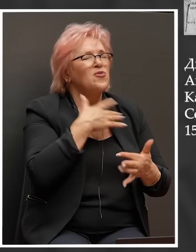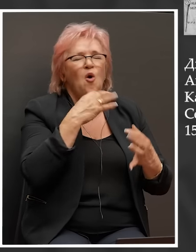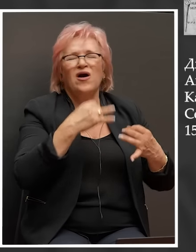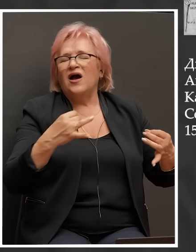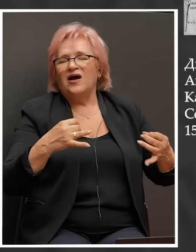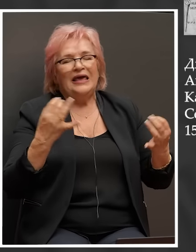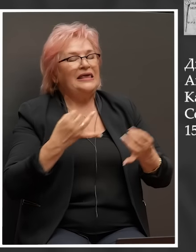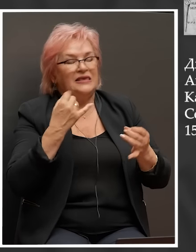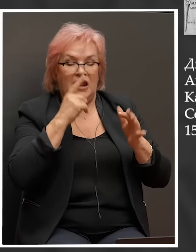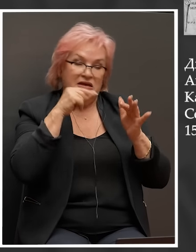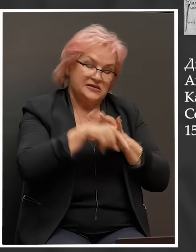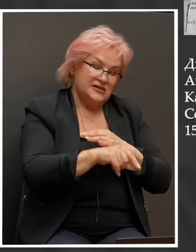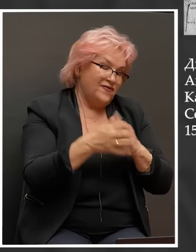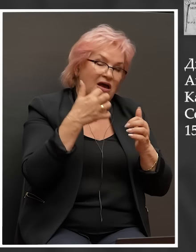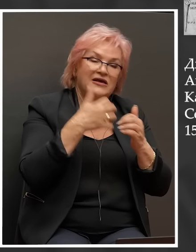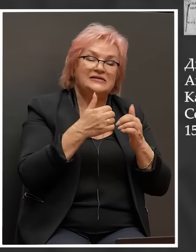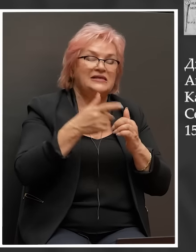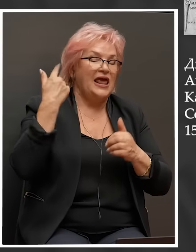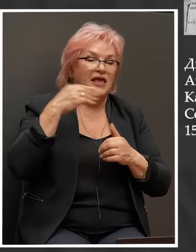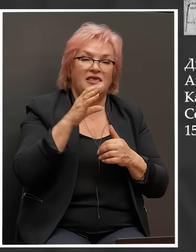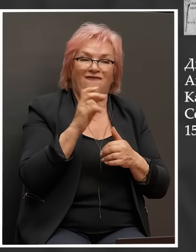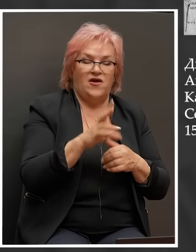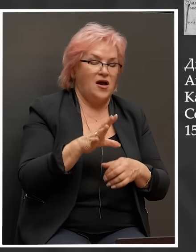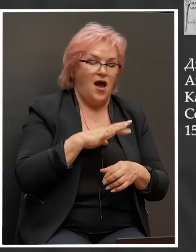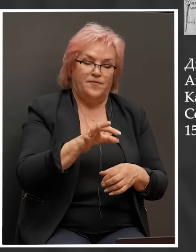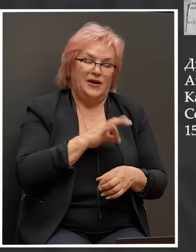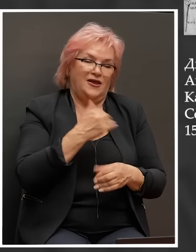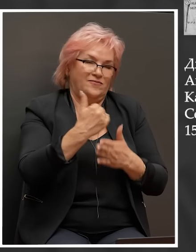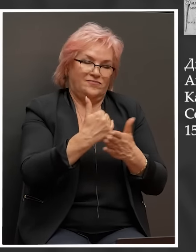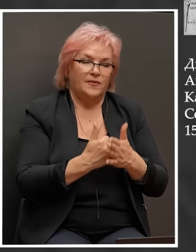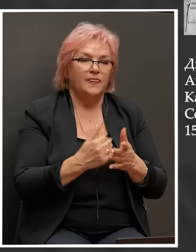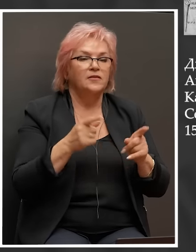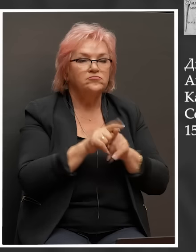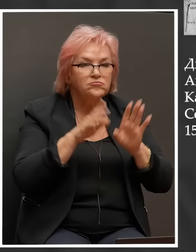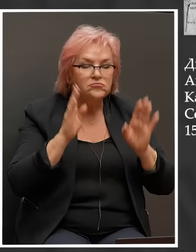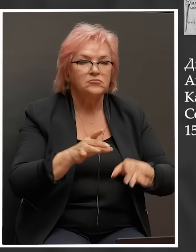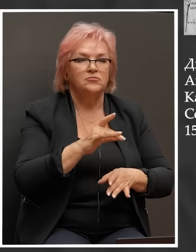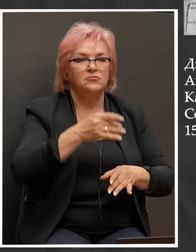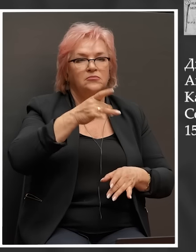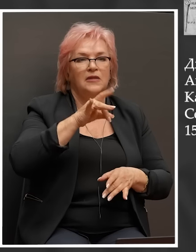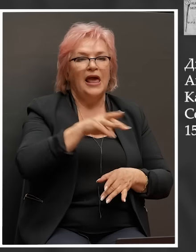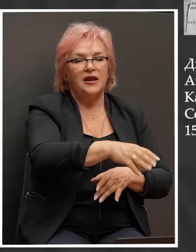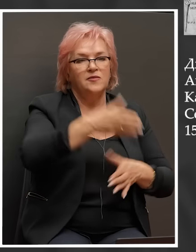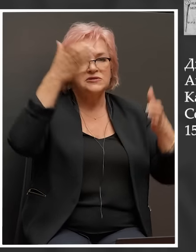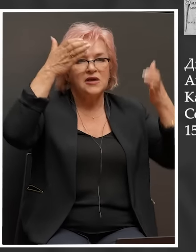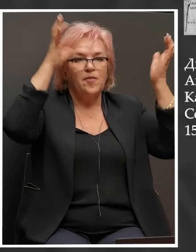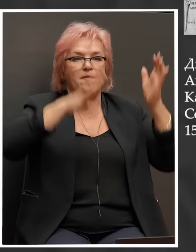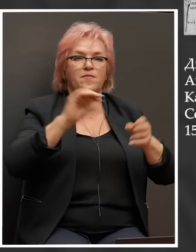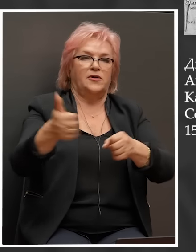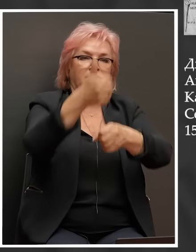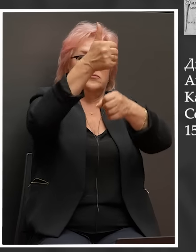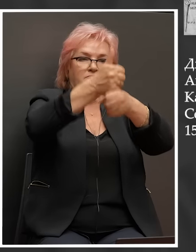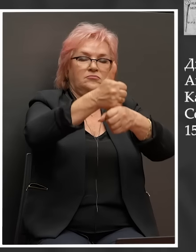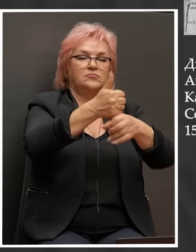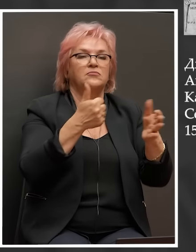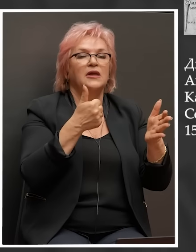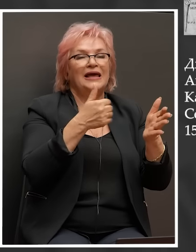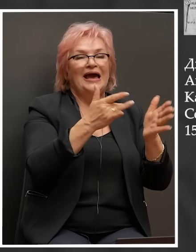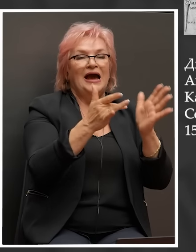всякого интересного в средневековой юриспруденции происходило. Тем не менее, римский папа был главой христианской церкви до Великой